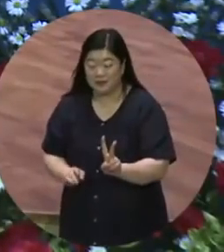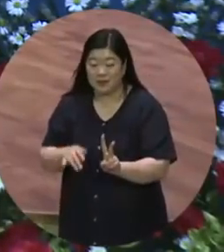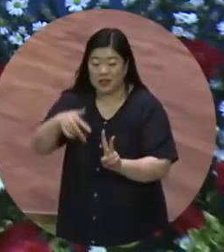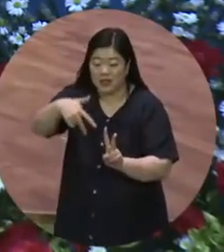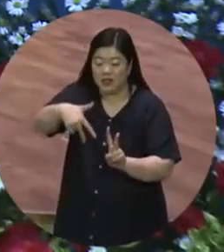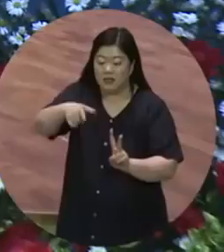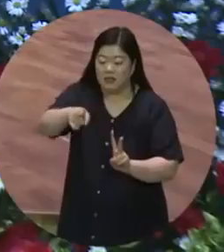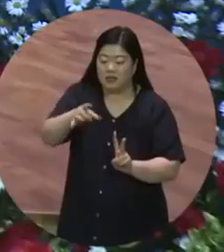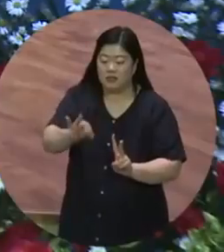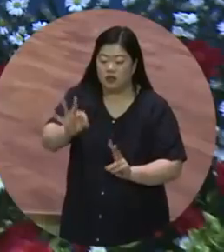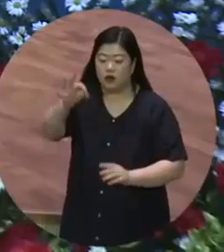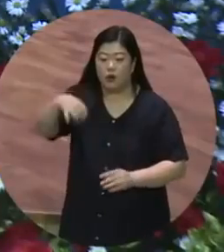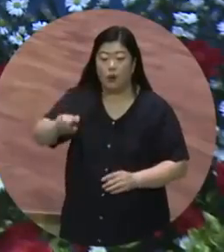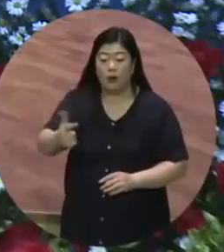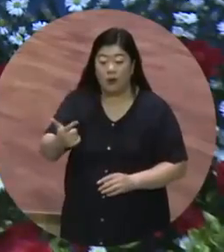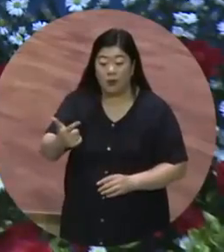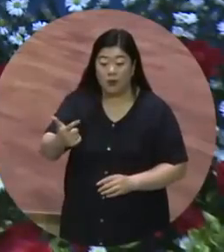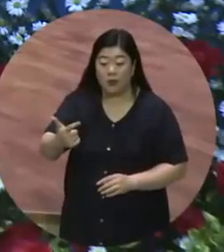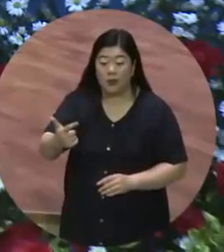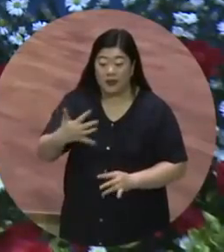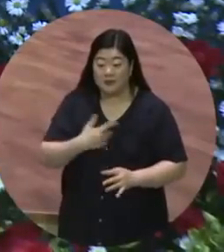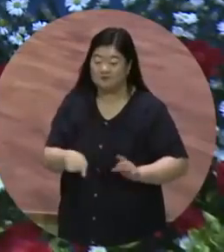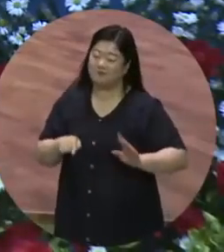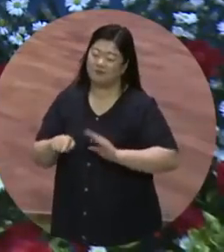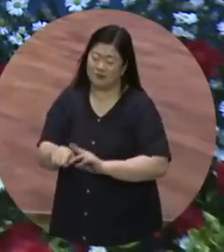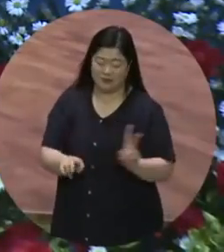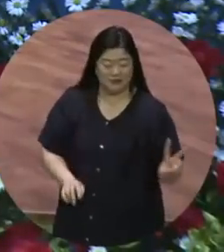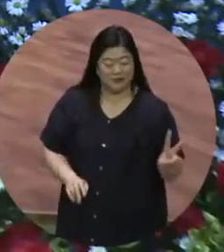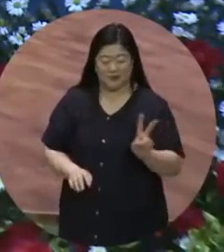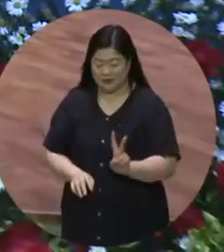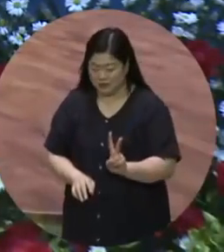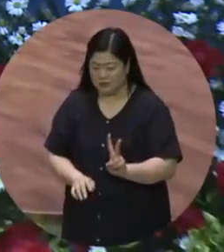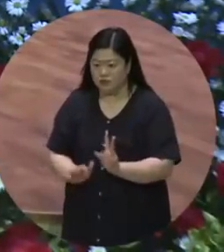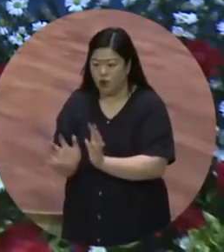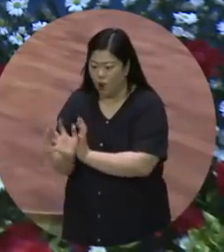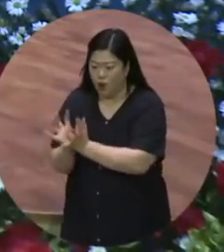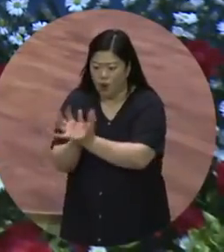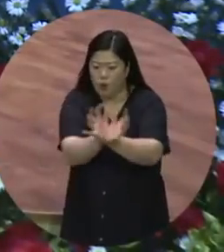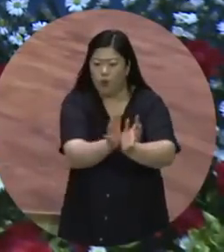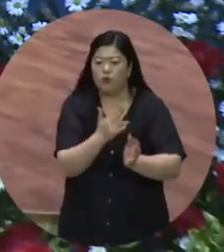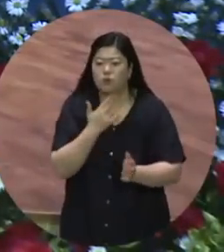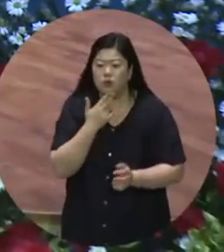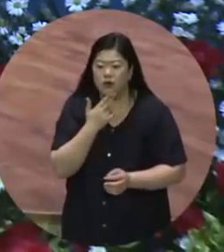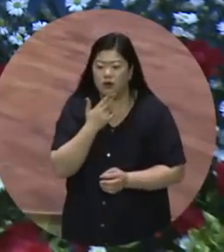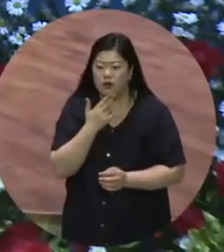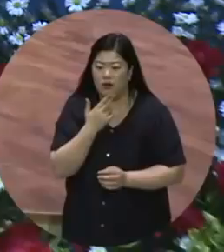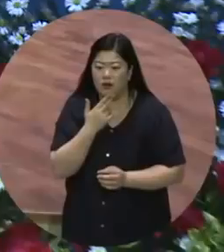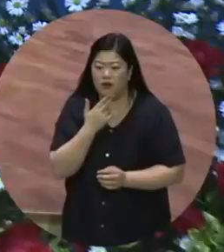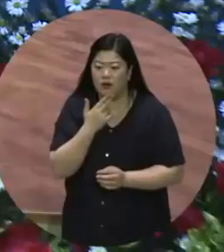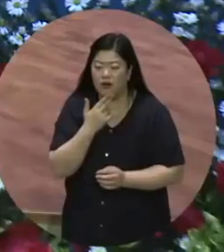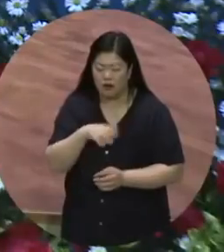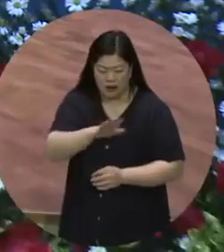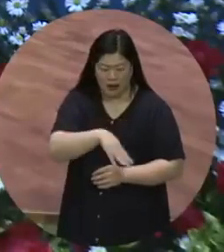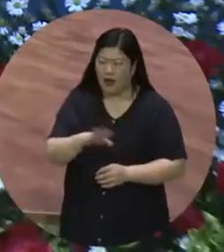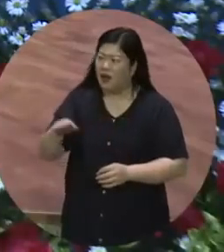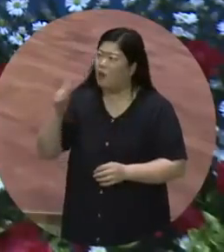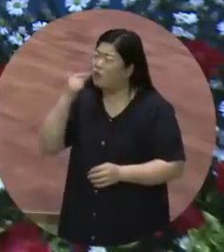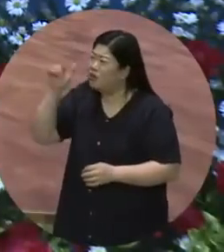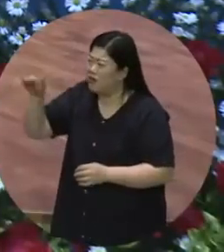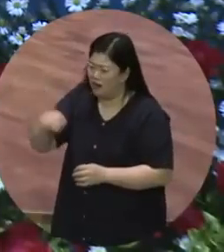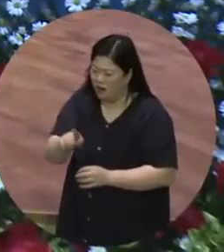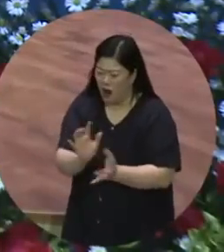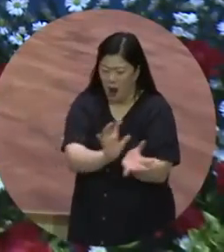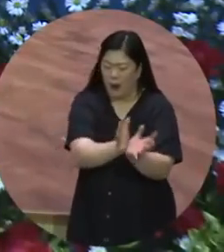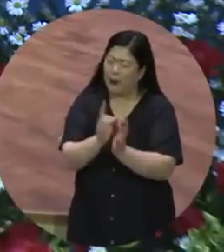잡초만 무성했습니다. 이것을 본 이 성도가 아니 목사님 정원에 왜 꽃이 하나도 없고 잡초만 이렇게